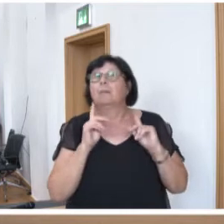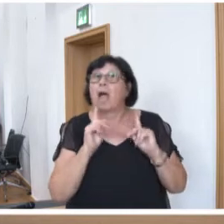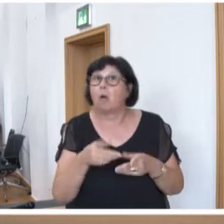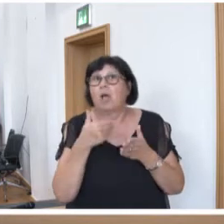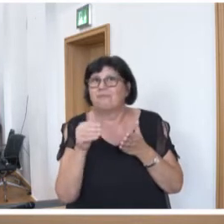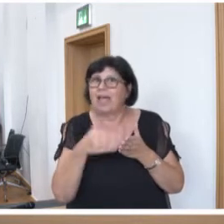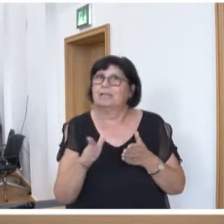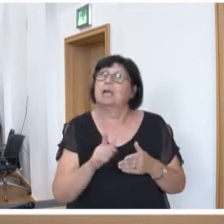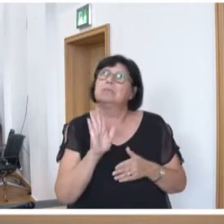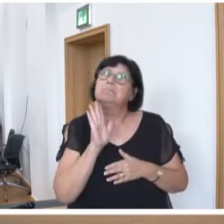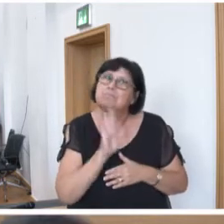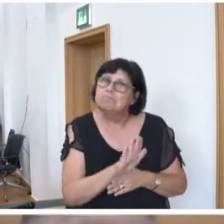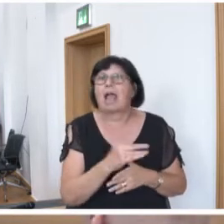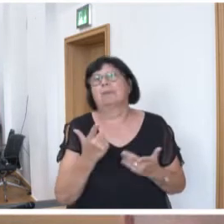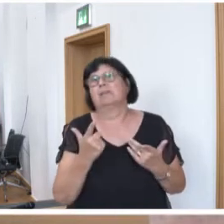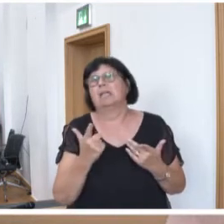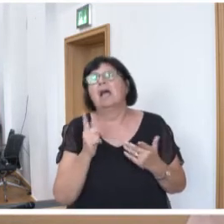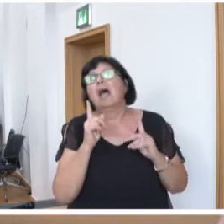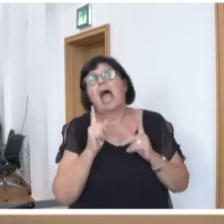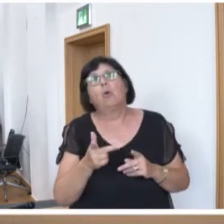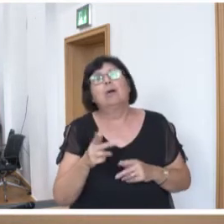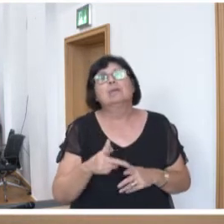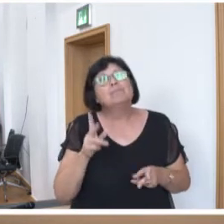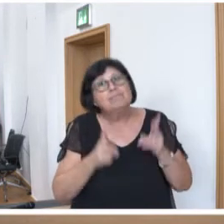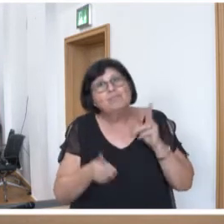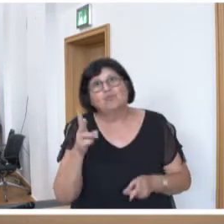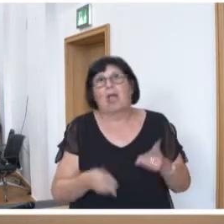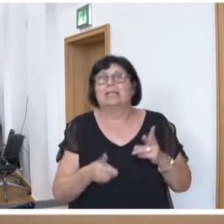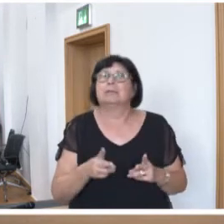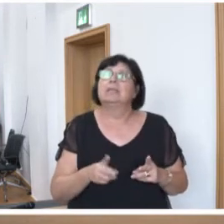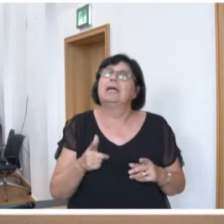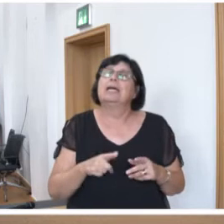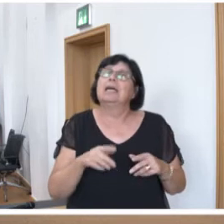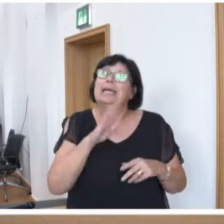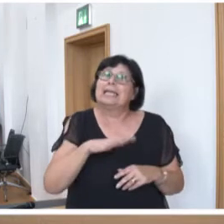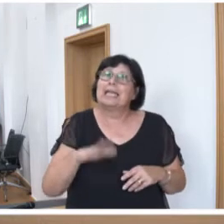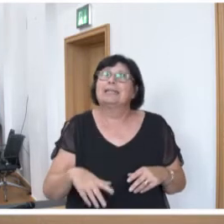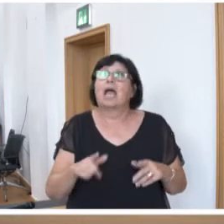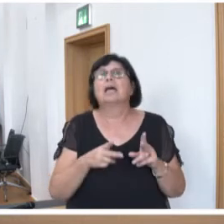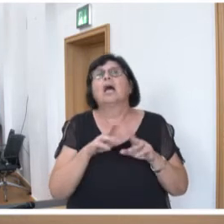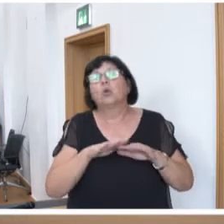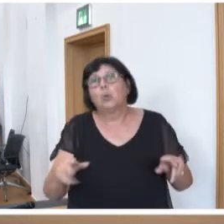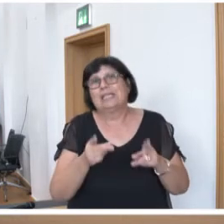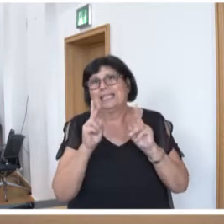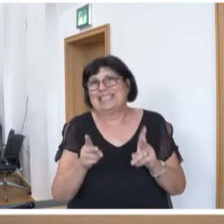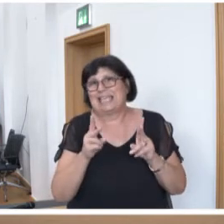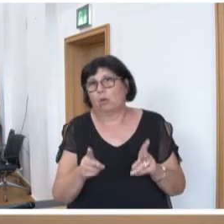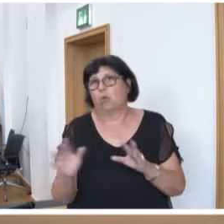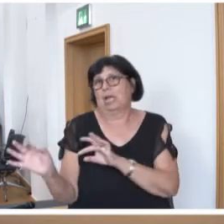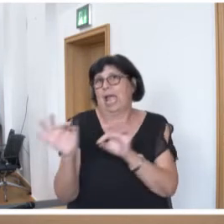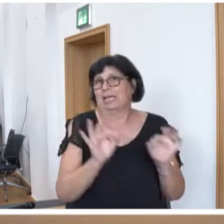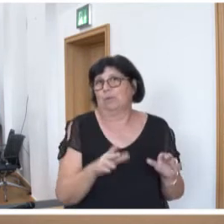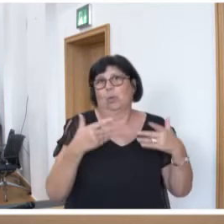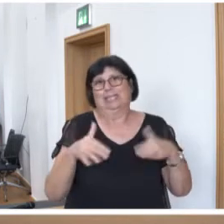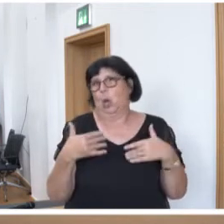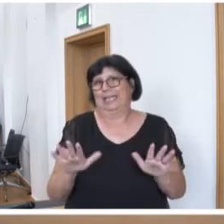weiterhin dranbleiben, denn bedauerlicherweise konnte zum Beispiel die Einführung der Kindergrundsicherung mit diesem Paket ja noch nicht eingeführt werden. Aber da lassen wir auch